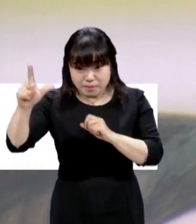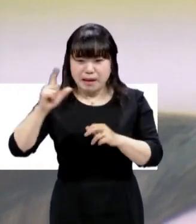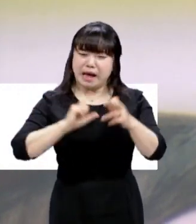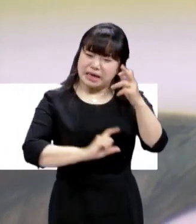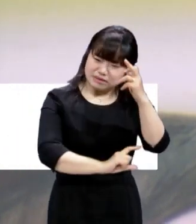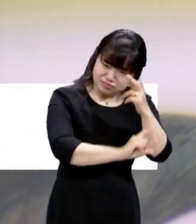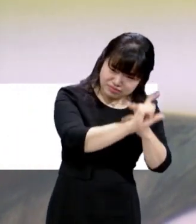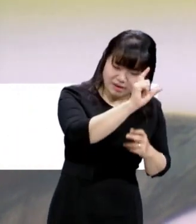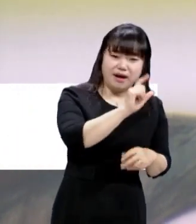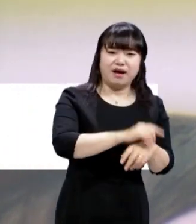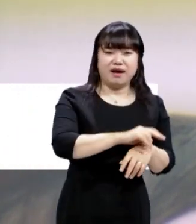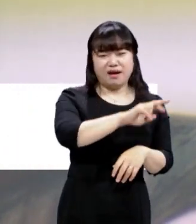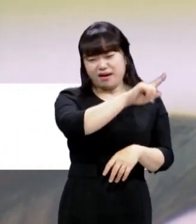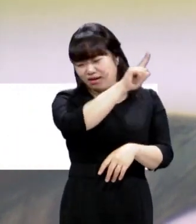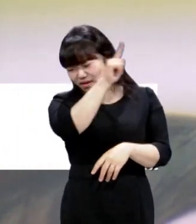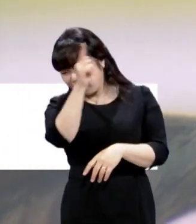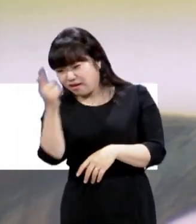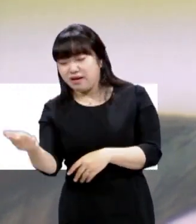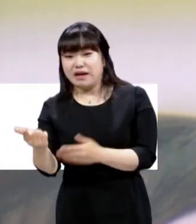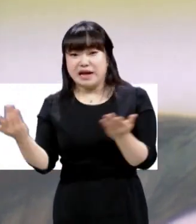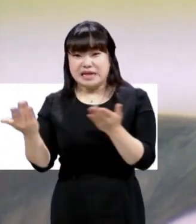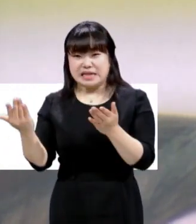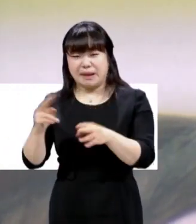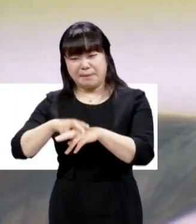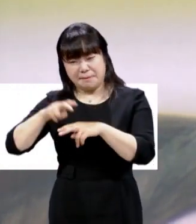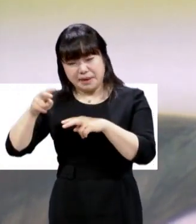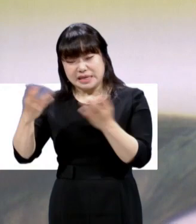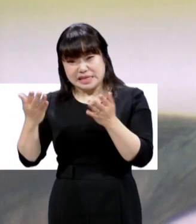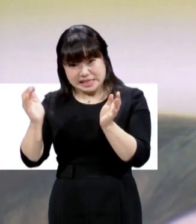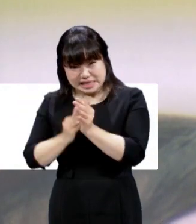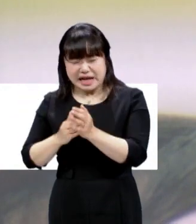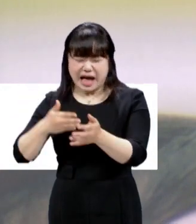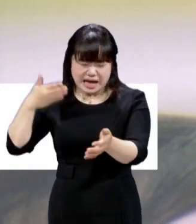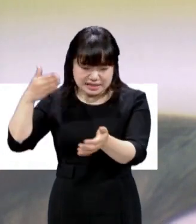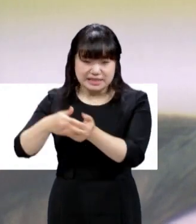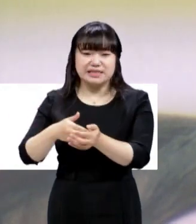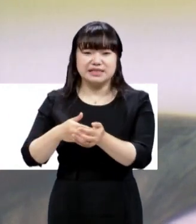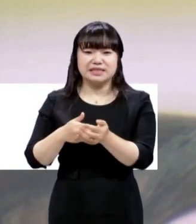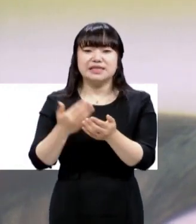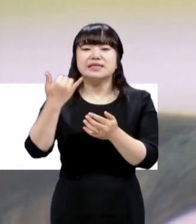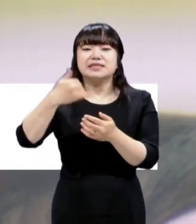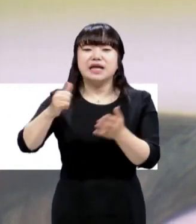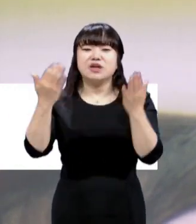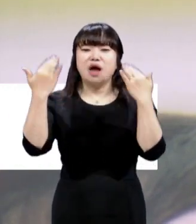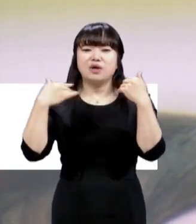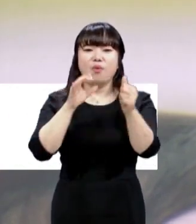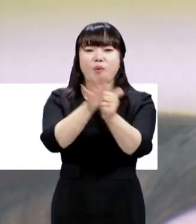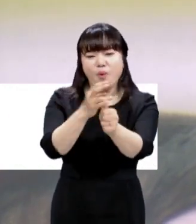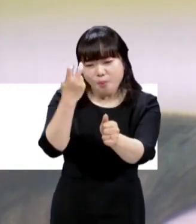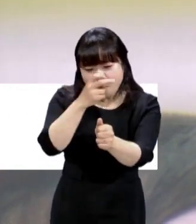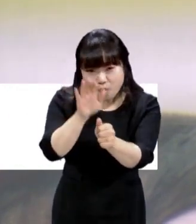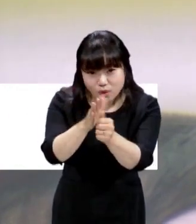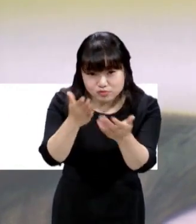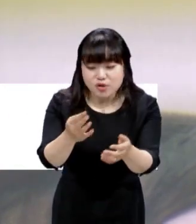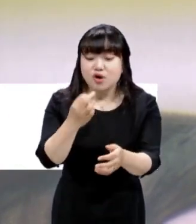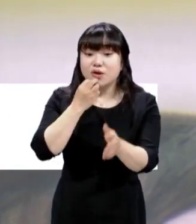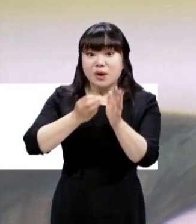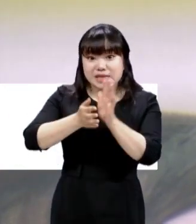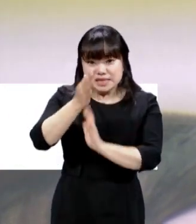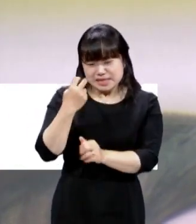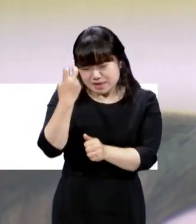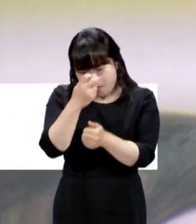시프터 woo no 아캄 아낄 수 있도록 뭘로